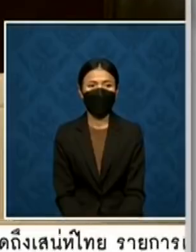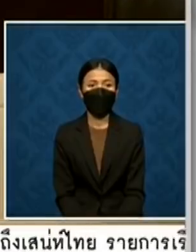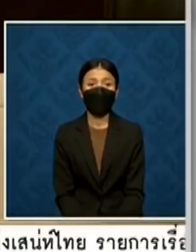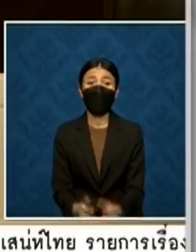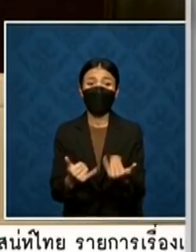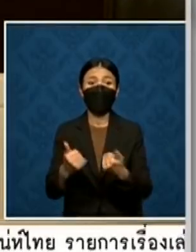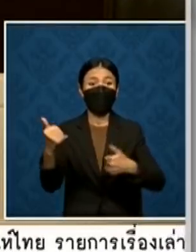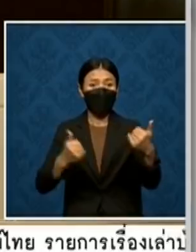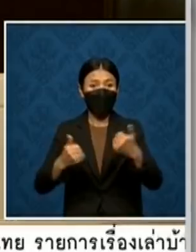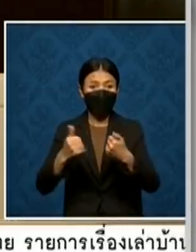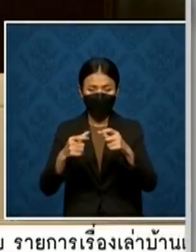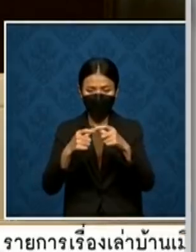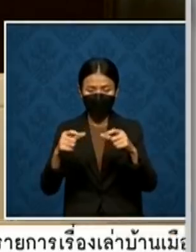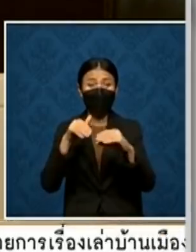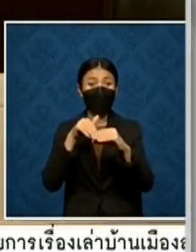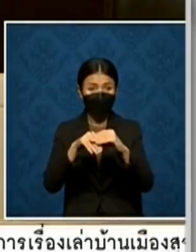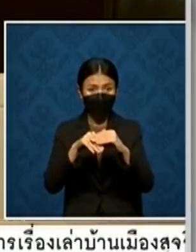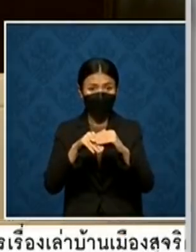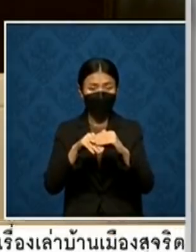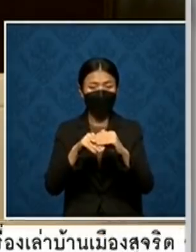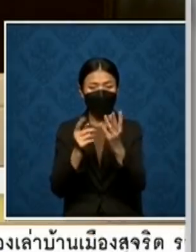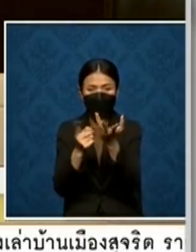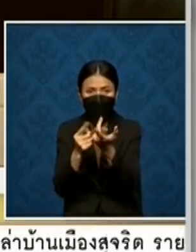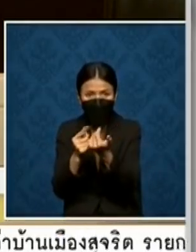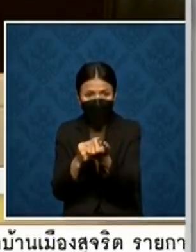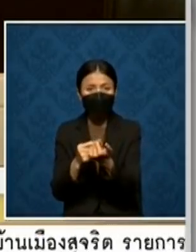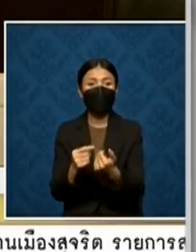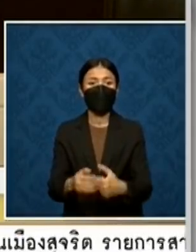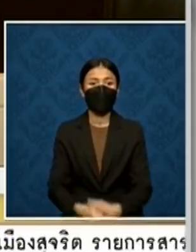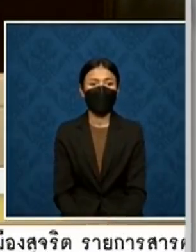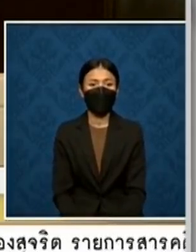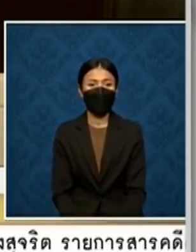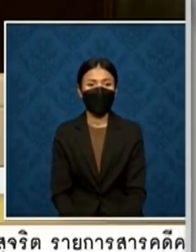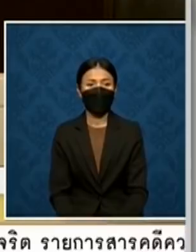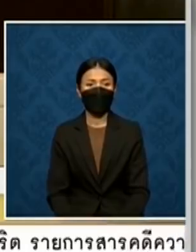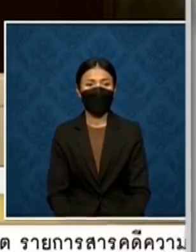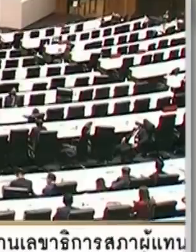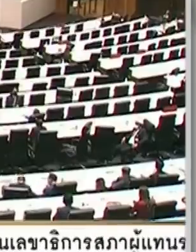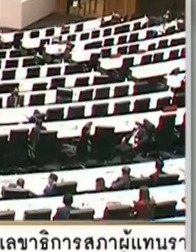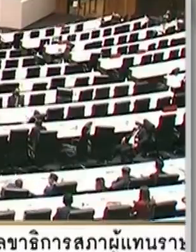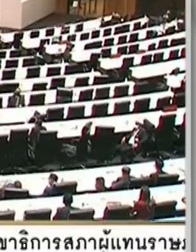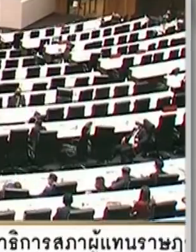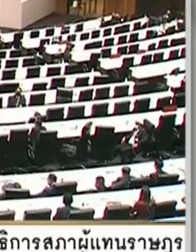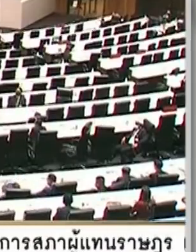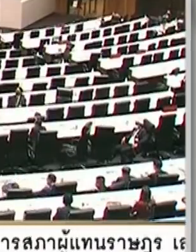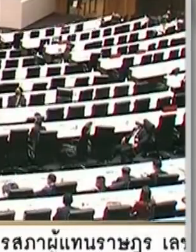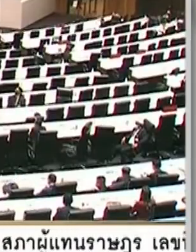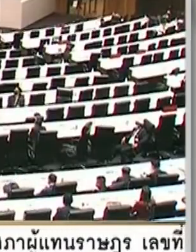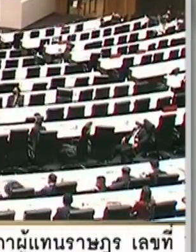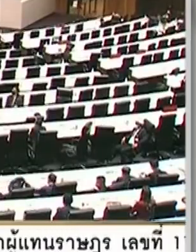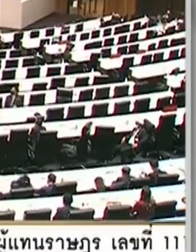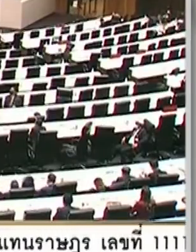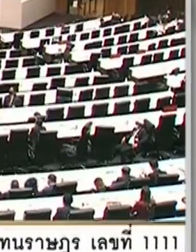นี่ยผมเนี่ยไม่ยอมแพ้ง่ายๆจ้ะคือผมก็รอให้สมาชิกเข้ามา ค่ะ สภาปัจจุบันเนี่ยมันไม่ได้เรียกพบเข้ามาปั๊บนะครับบ